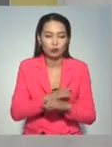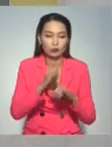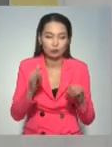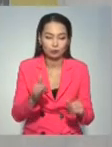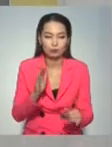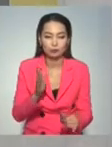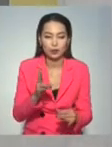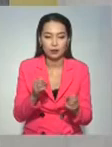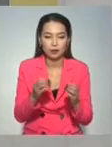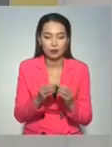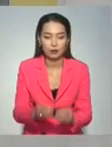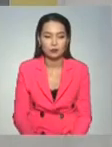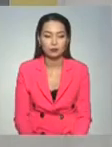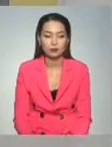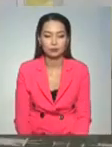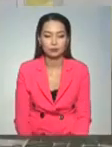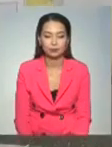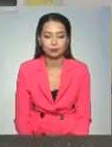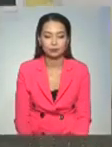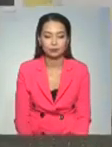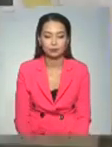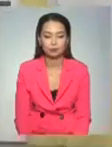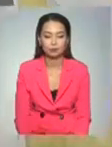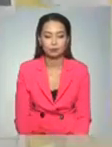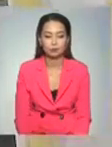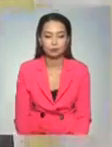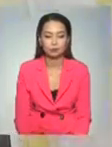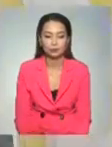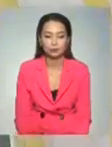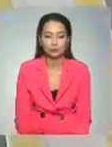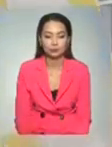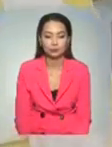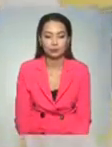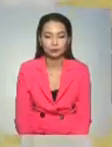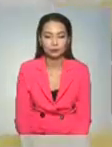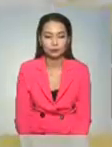еще на 10. Ергали Рамазанула, Астана Таймс, Акмолинская область.